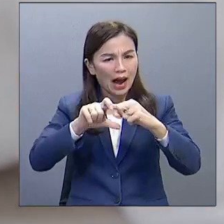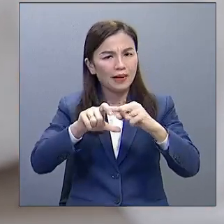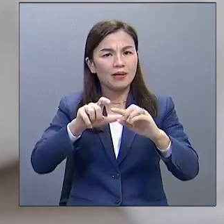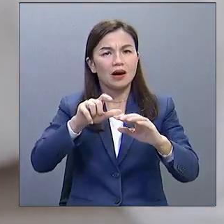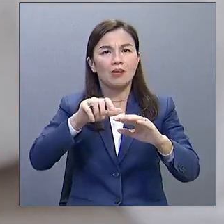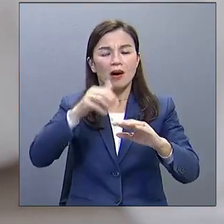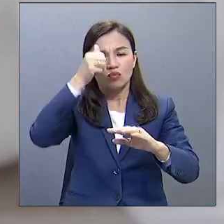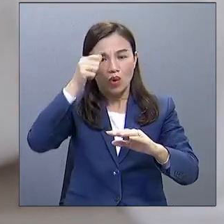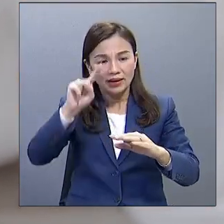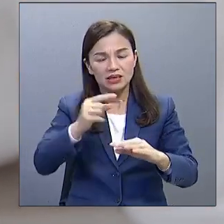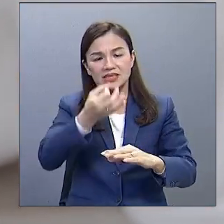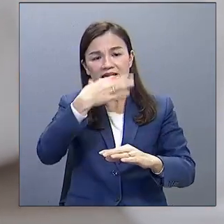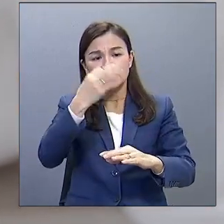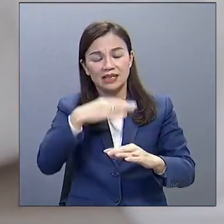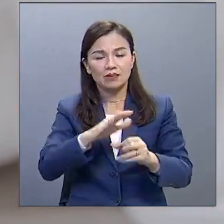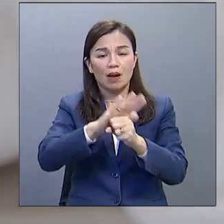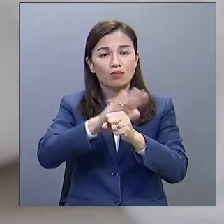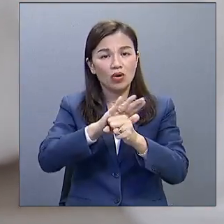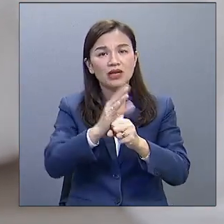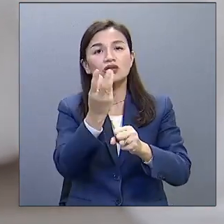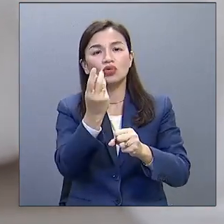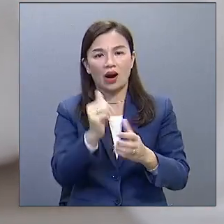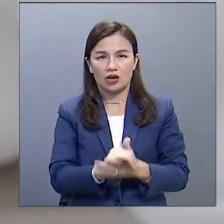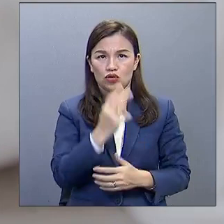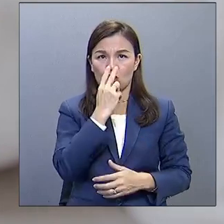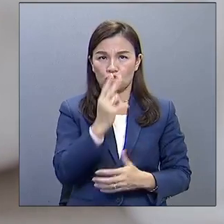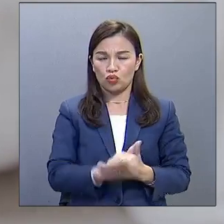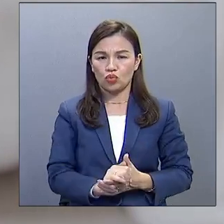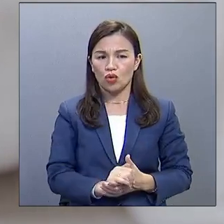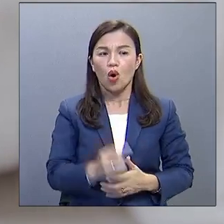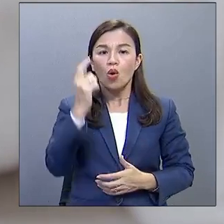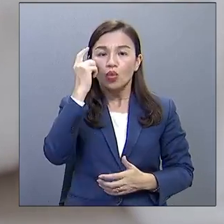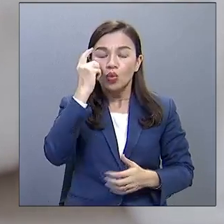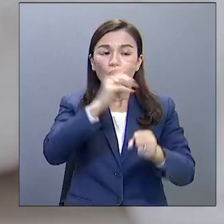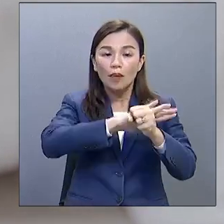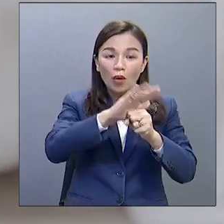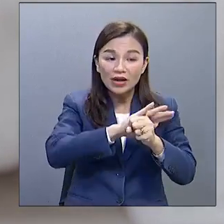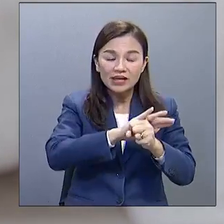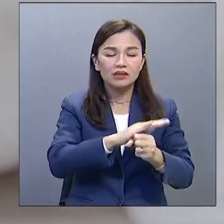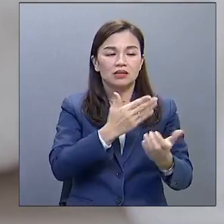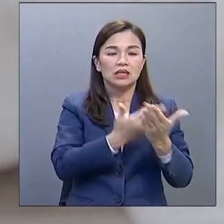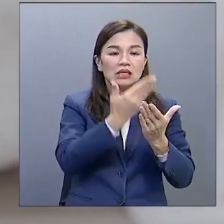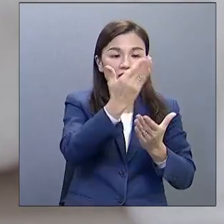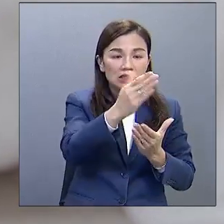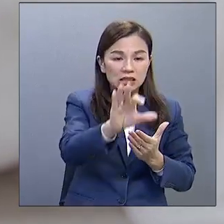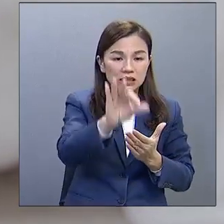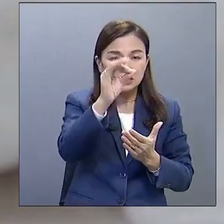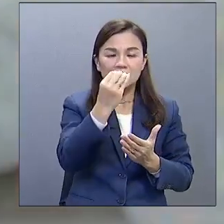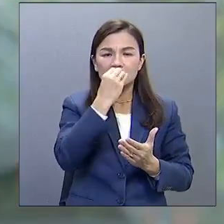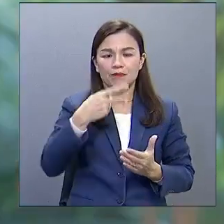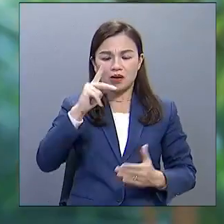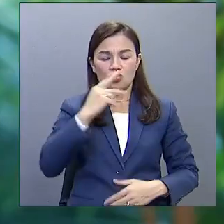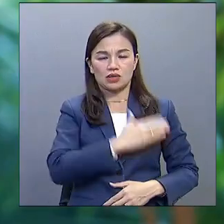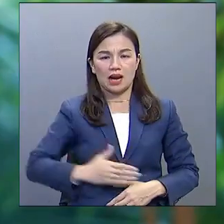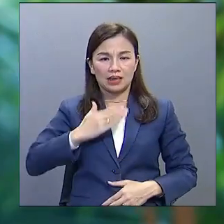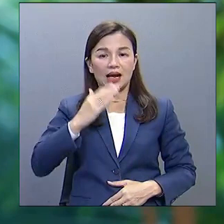พราะฉะนั้นถ้าเรามีความรู้ที่ดีพอในสิ่งที่เรากินอ่ะเราจะเลือกกินได้ถูกต้อง นะคะแล้วก็จะได้เลือกที่มีประโยชน์กับร่างกาย ค่ะ